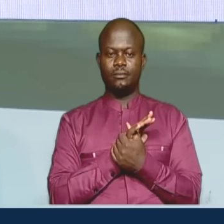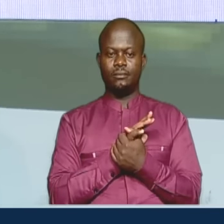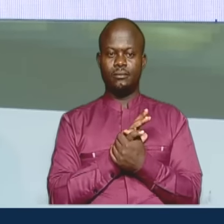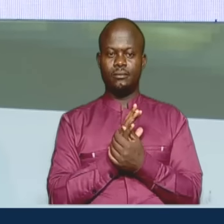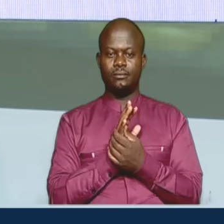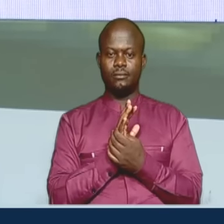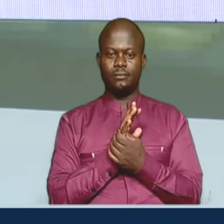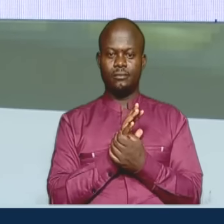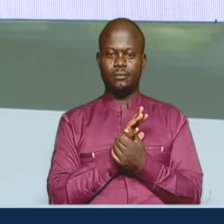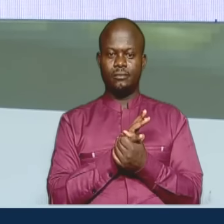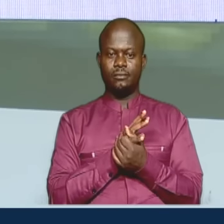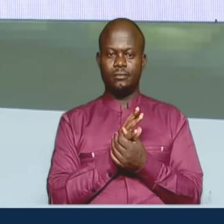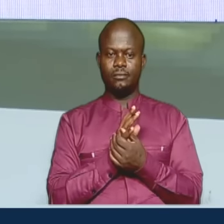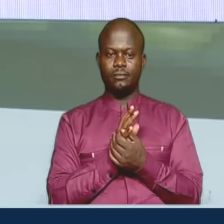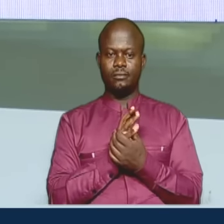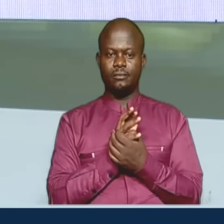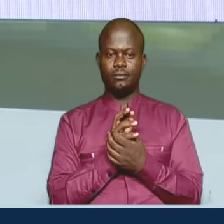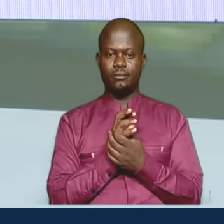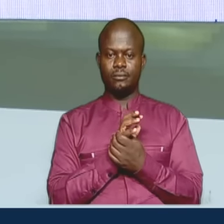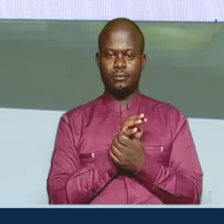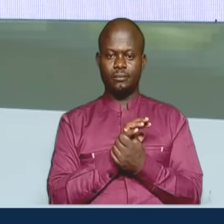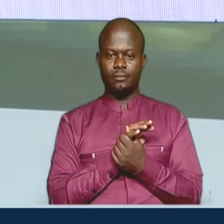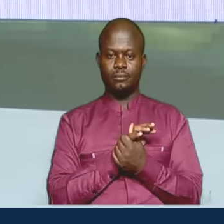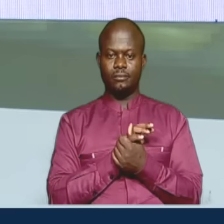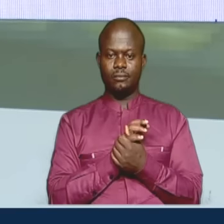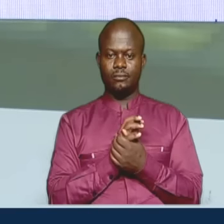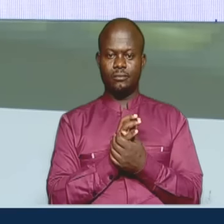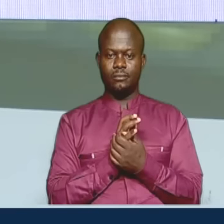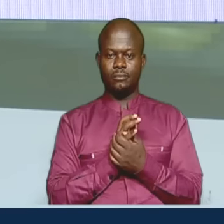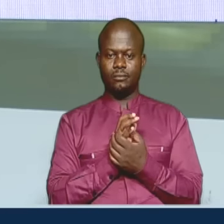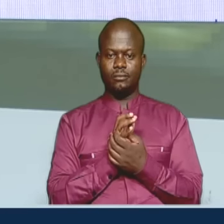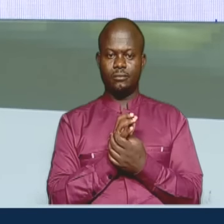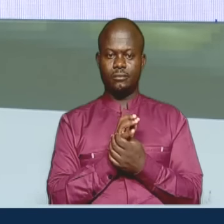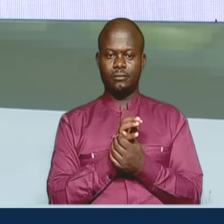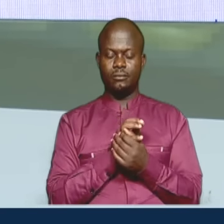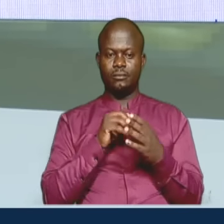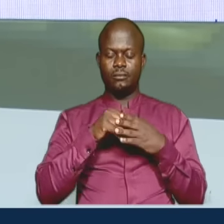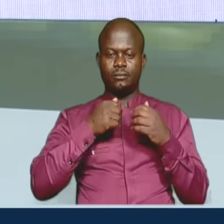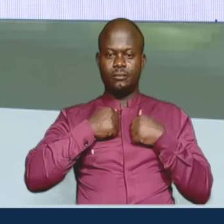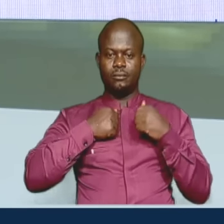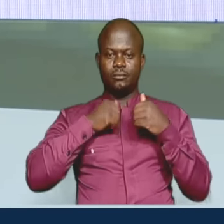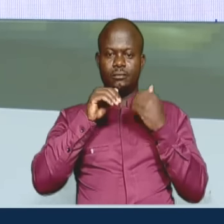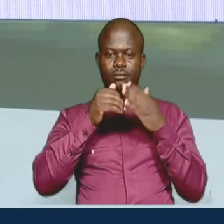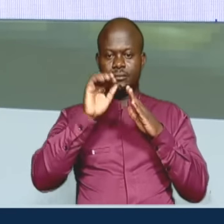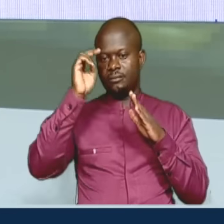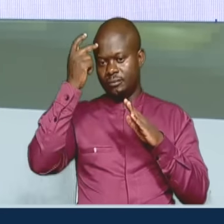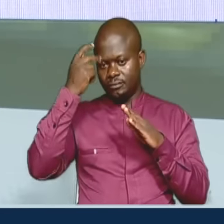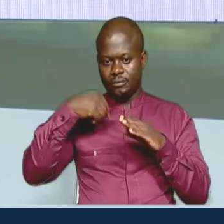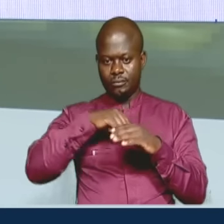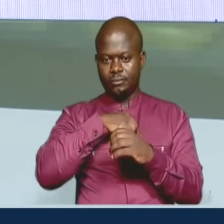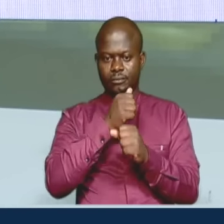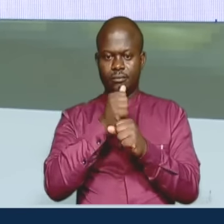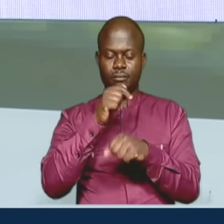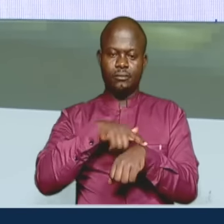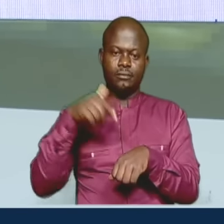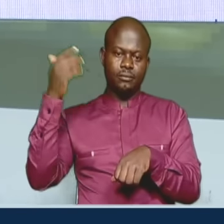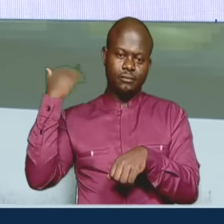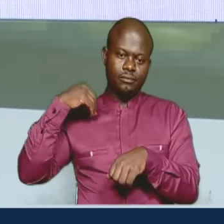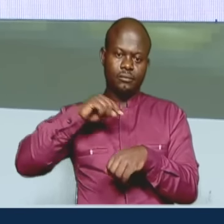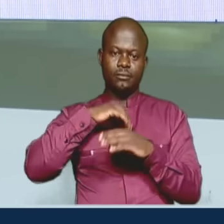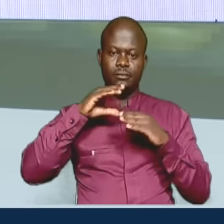Rwanda commitment to local content policies has meant that hano mu Rwanda politiki twakoze mu bihe bishize